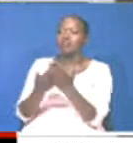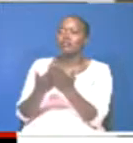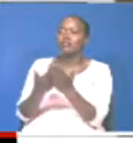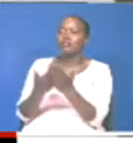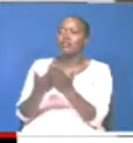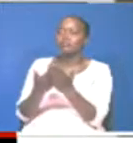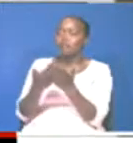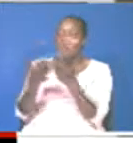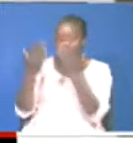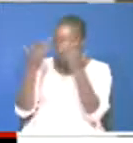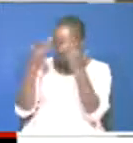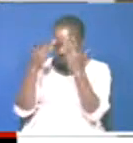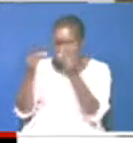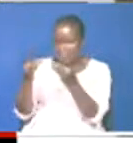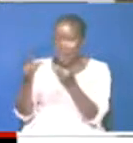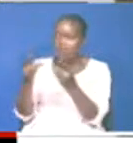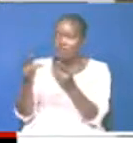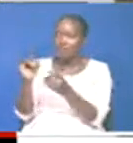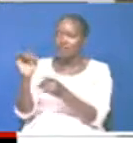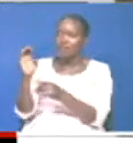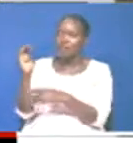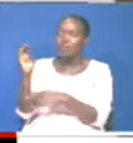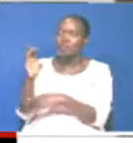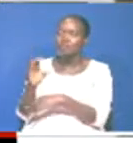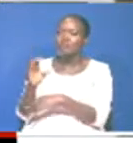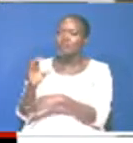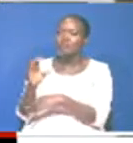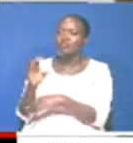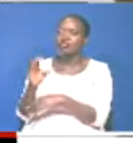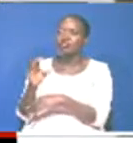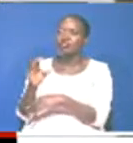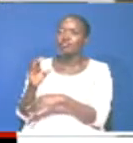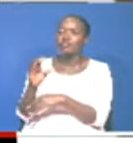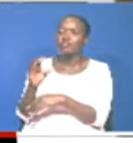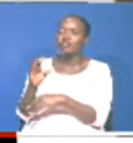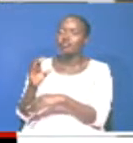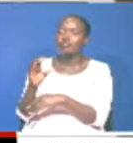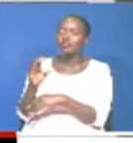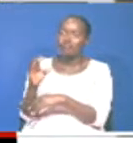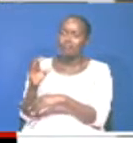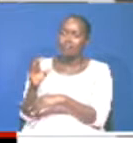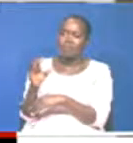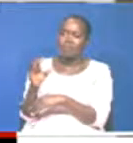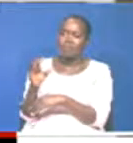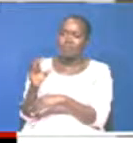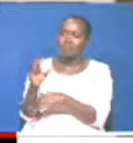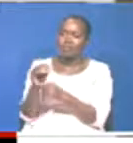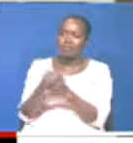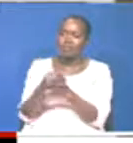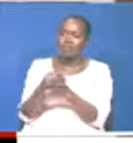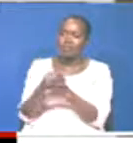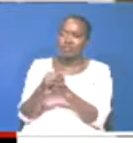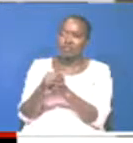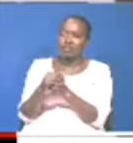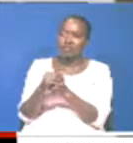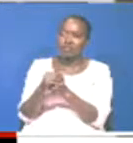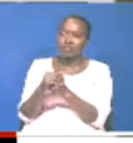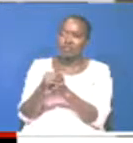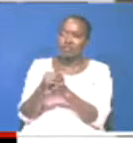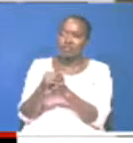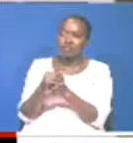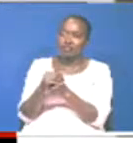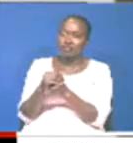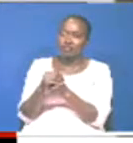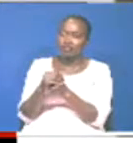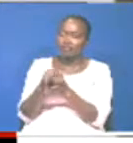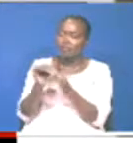ya kusuluhisha mizozo ya tume huru ya uchaguzi na uratibu wa mipaka humu nchini IBC kudumisha